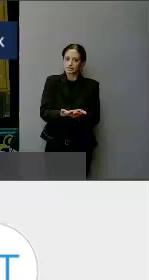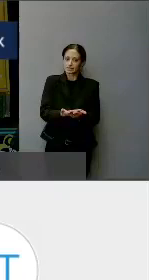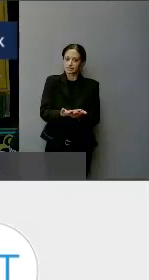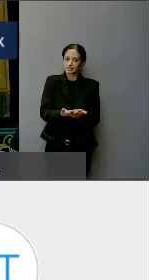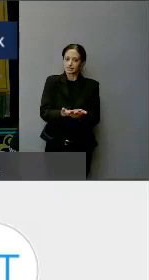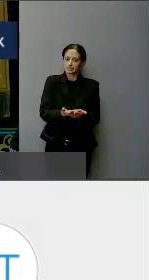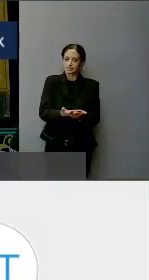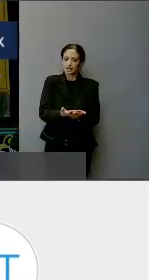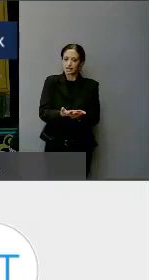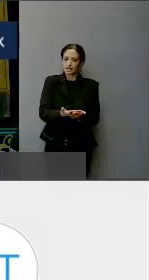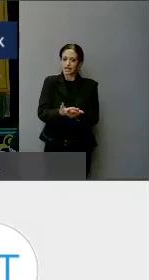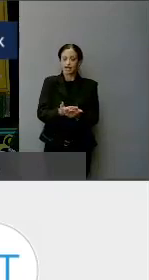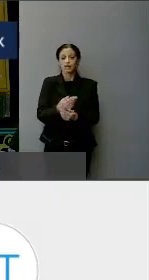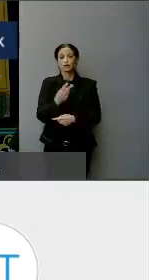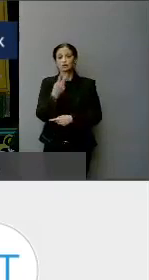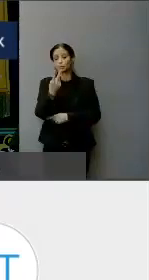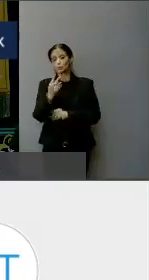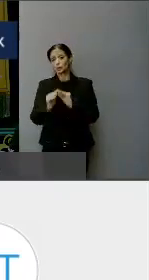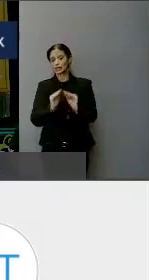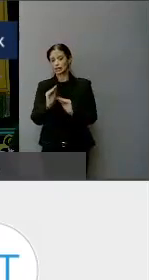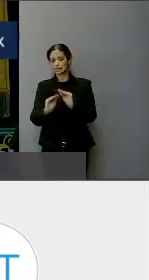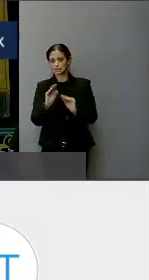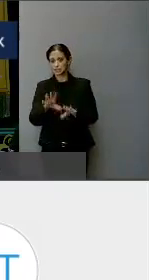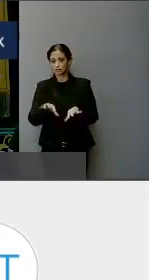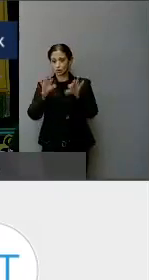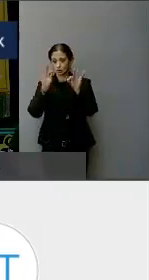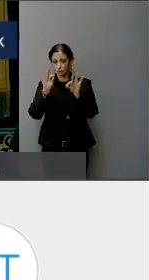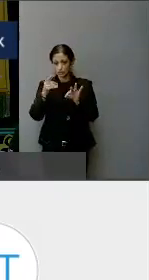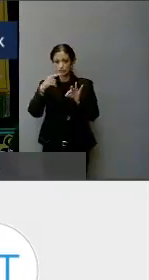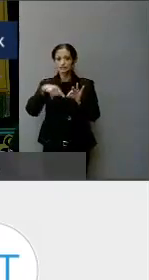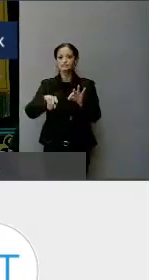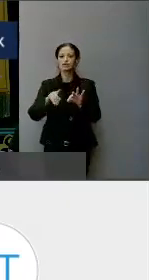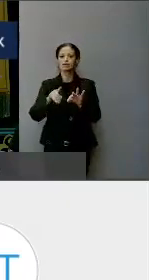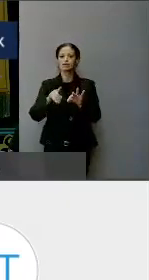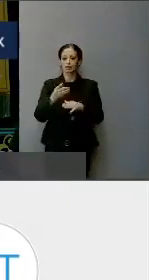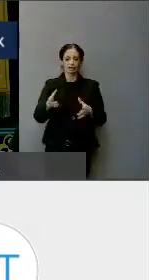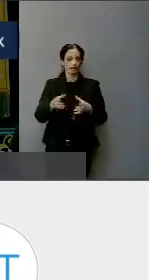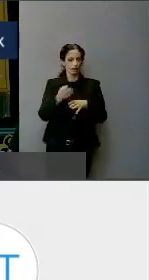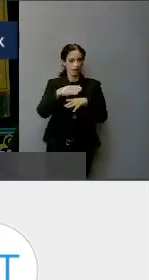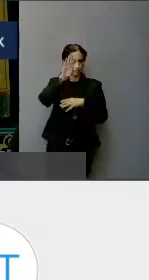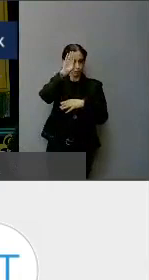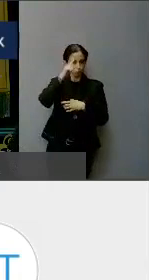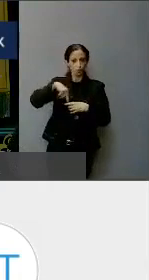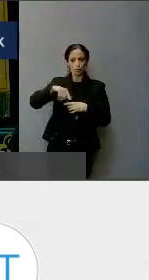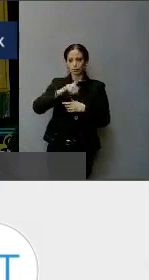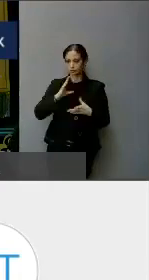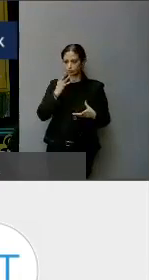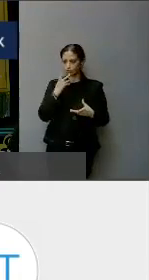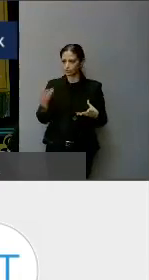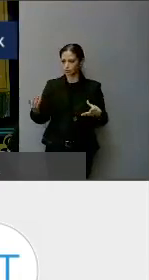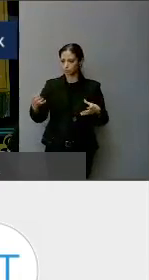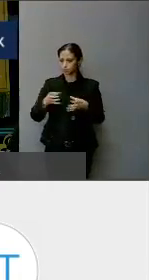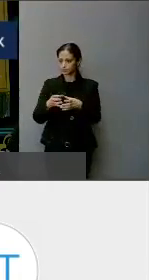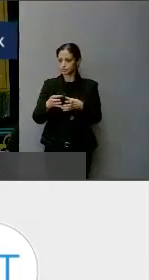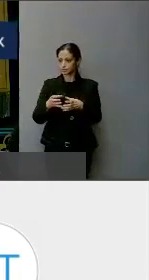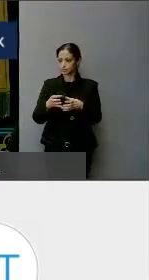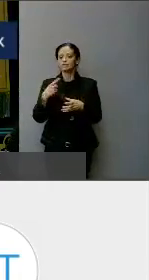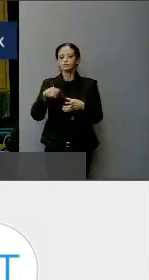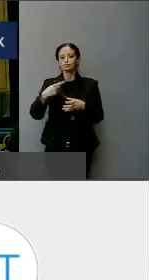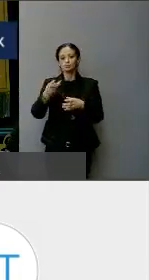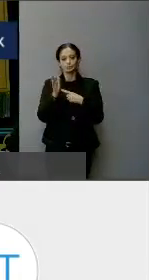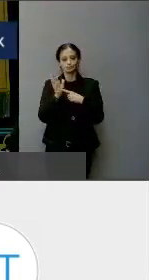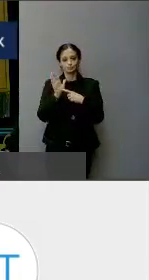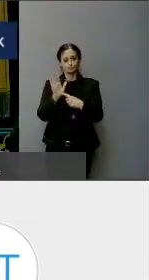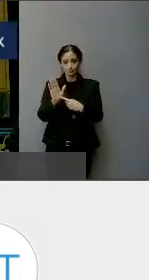due richieste di sospensiva che in conferenza capigruppo abbiamo deciso di accorpare e verranno illustrate